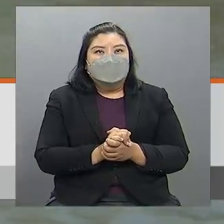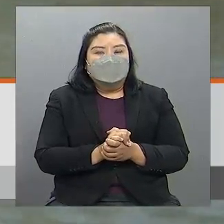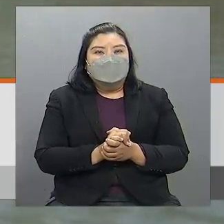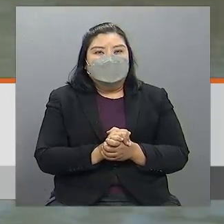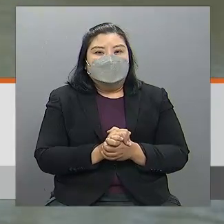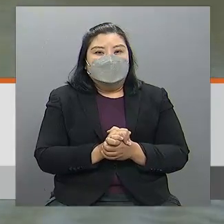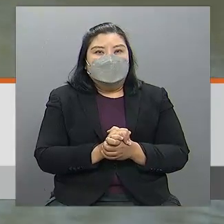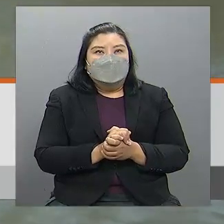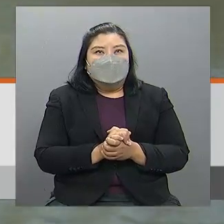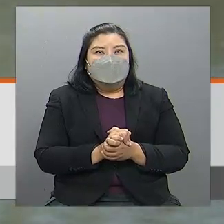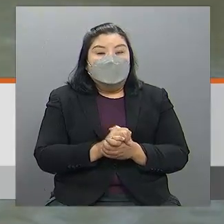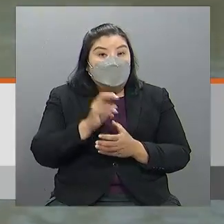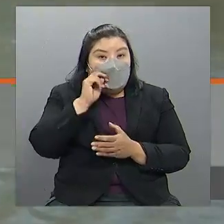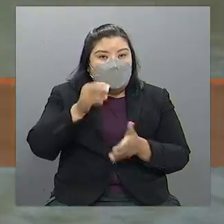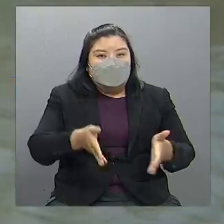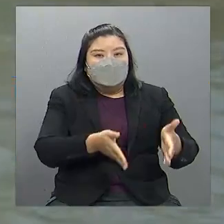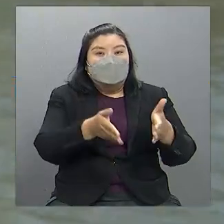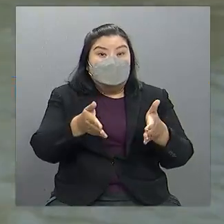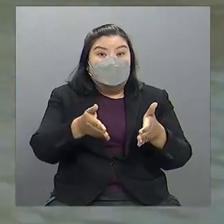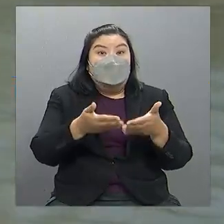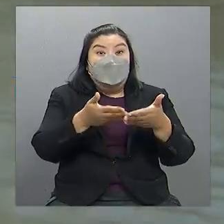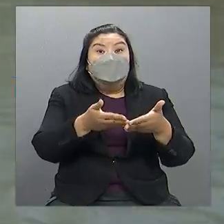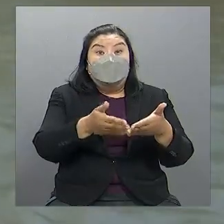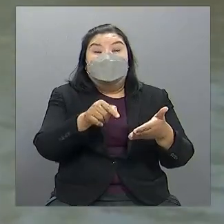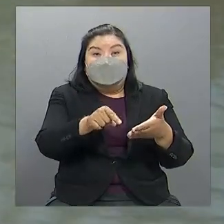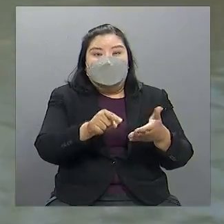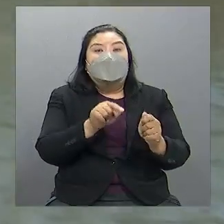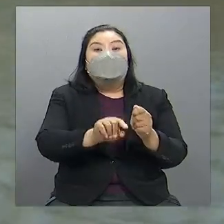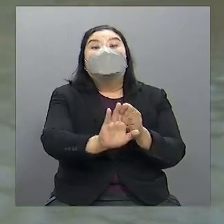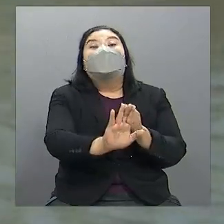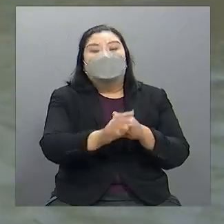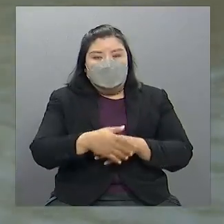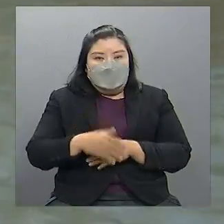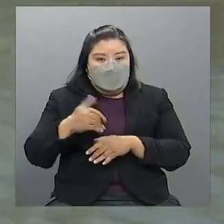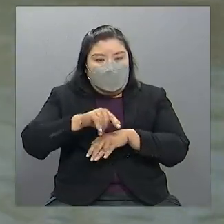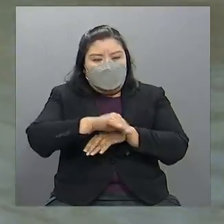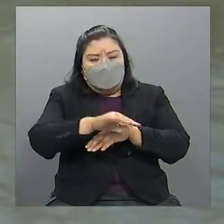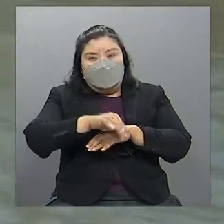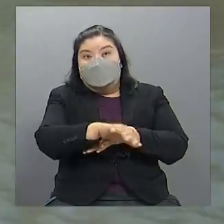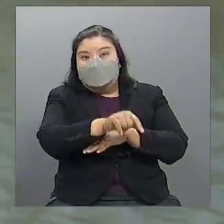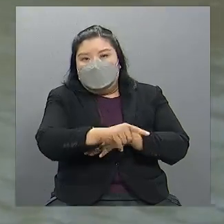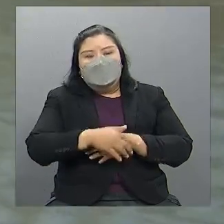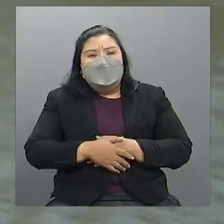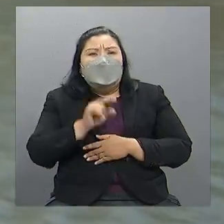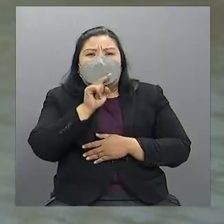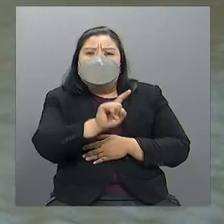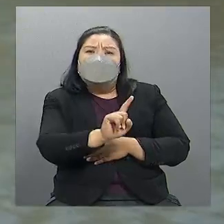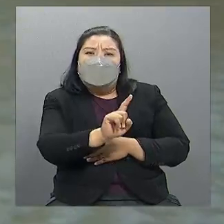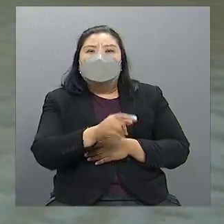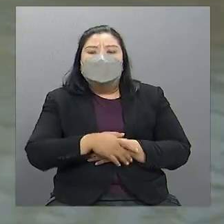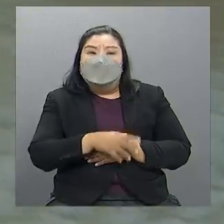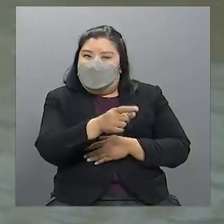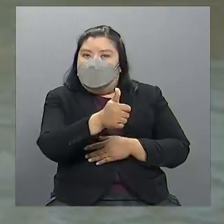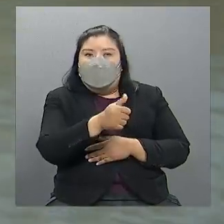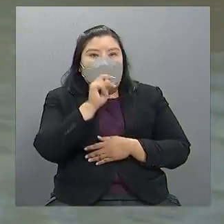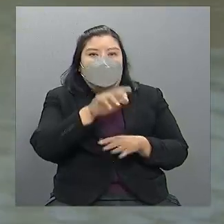หลังจะไปลงคลองกูไปหน้าโรงพยาบาลมหาราชครับ ตรงนั้นเป็นยังไงบ้างครับ ตรงนั้นด้านหลังก็ปกติครับตอนนี้